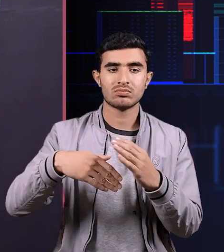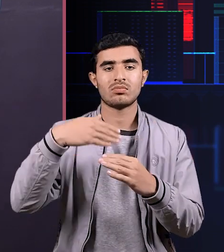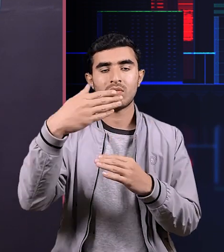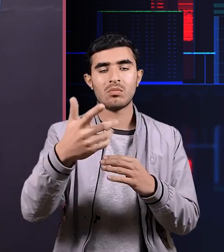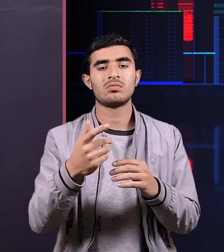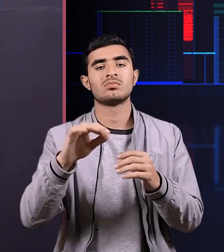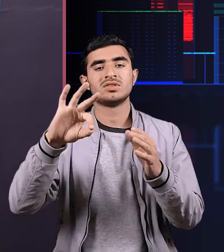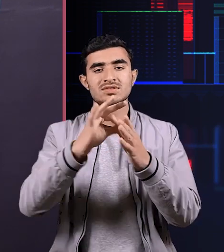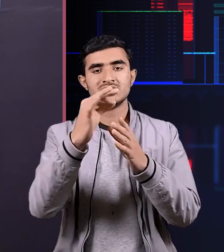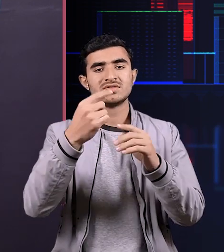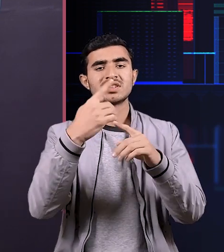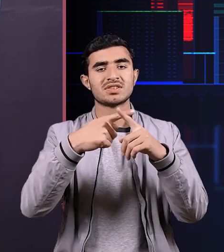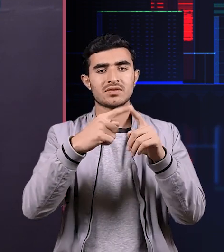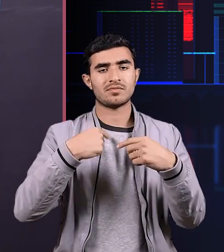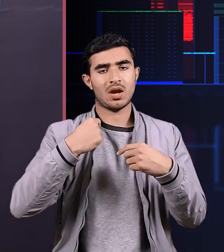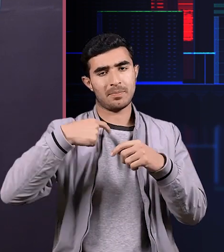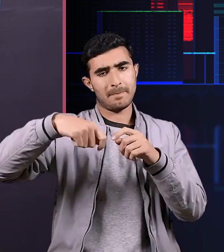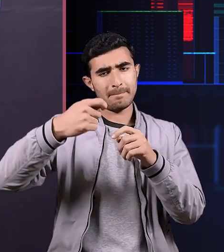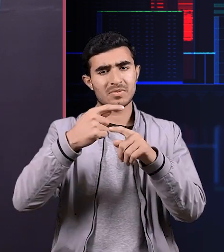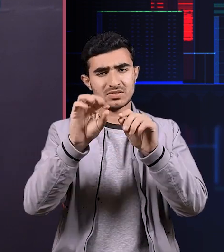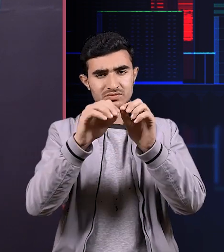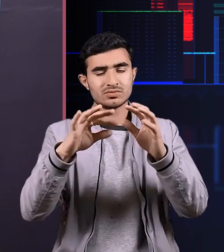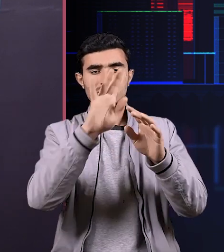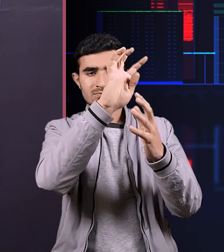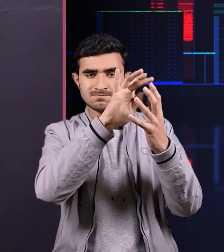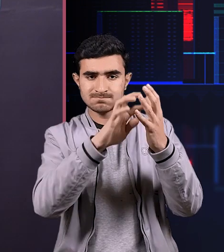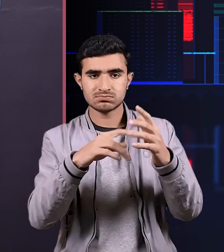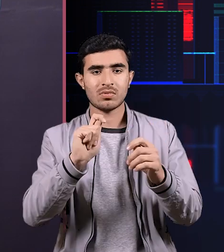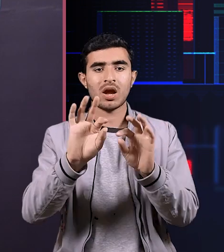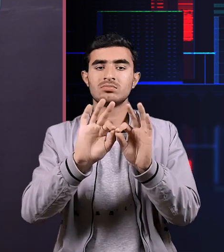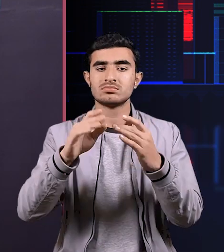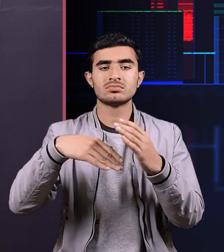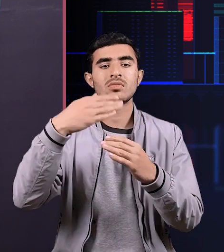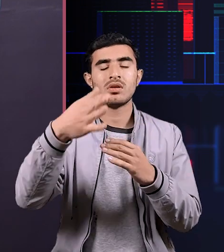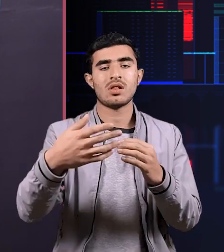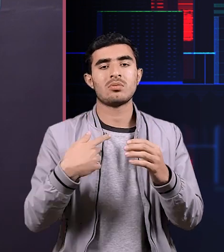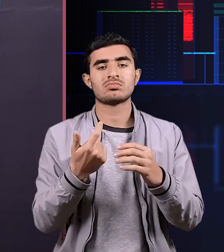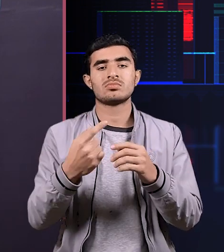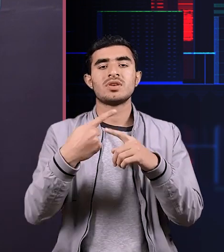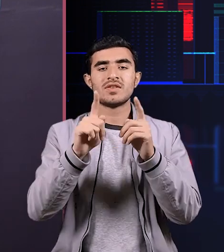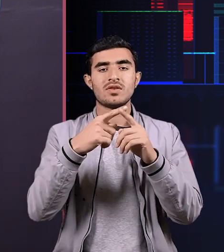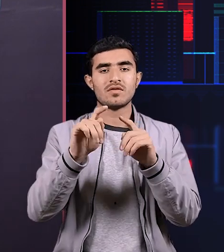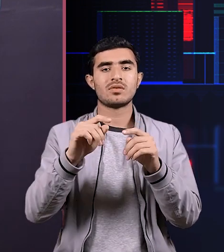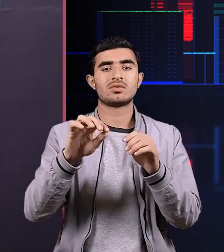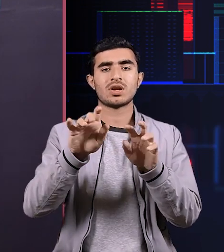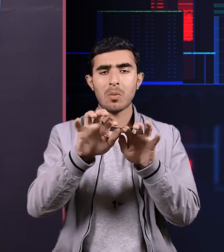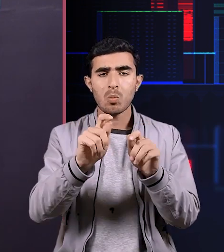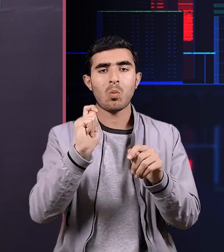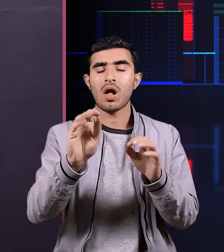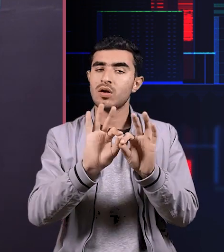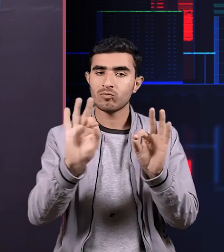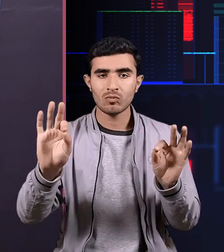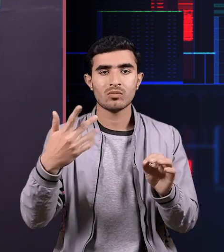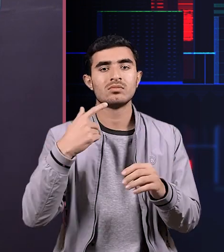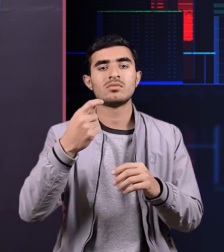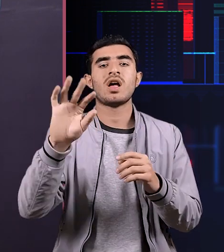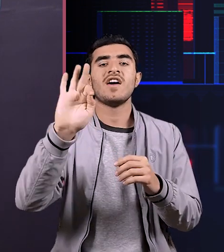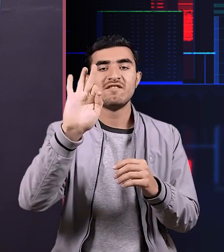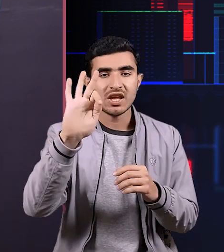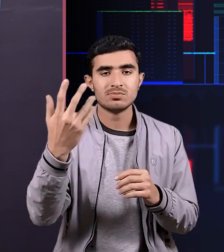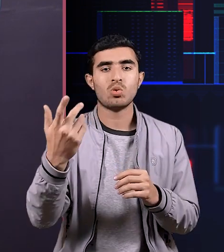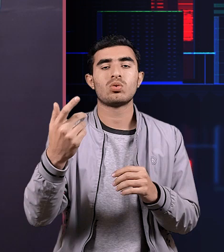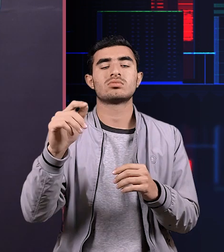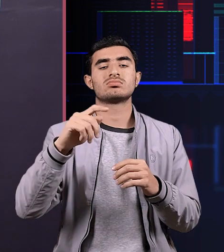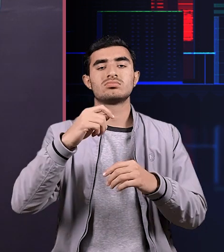गूगल, फेसबुक और ट्विटर के साथ काम किया है और उनके पाकिस्तान के से रिलेटेड काम किया है। सो मुझे लोकल इंडस्ट्री के उस सेंस में आइडिया है